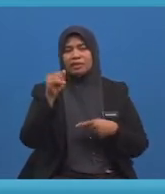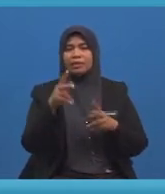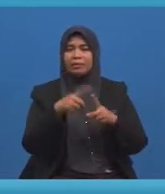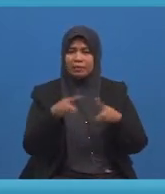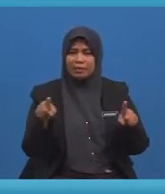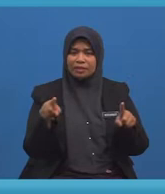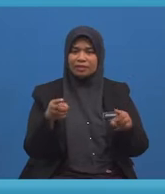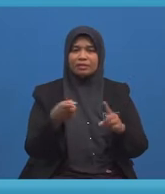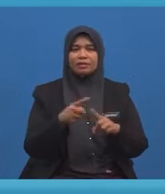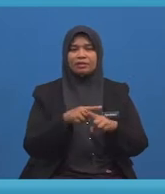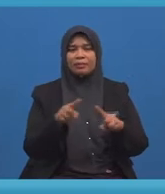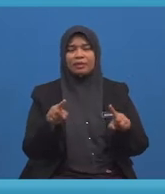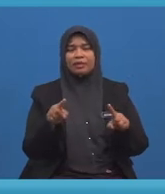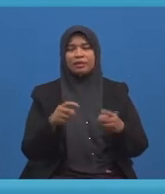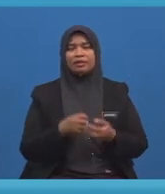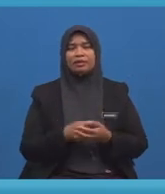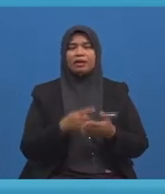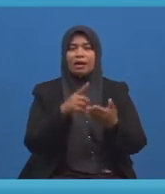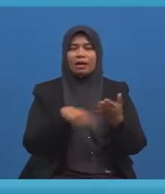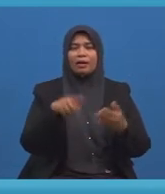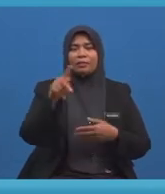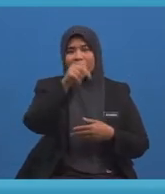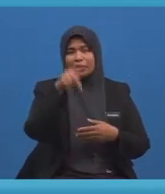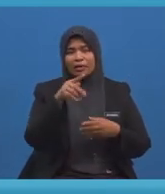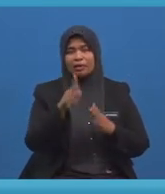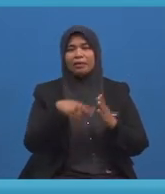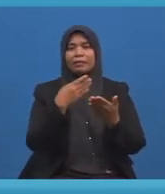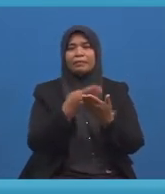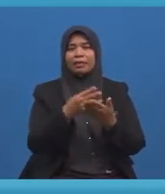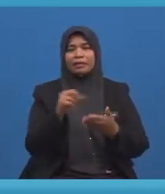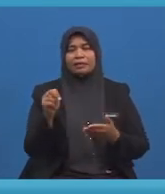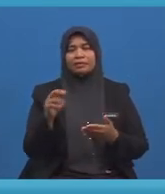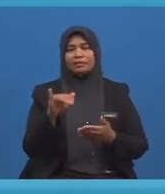berbeza. Tetapi, apakah kebaikannya?